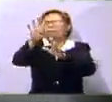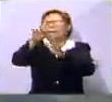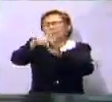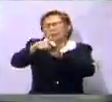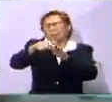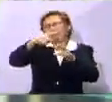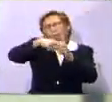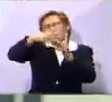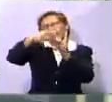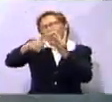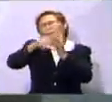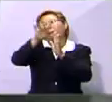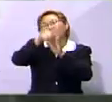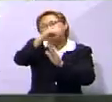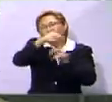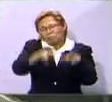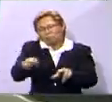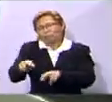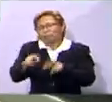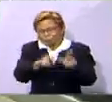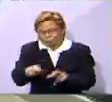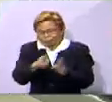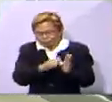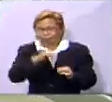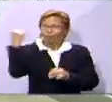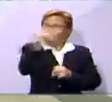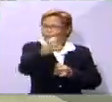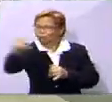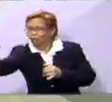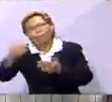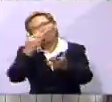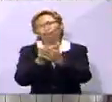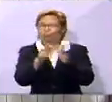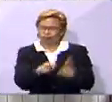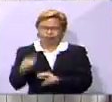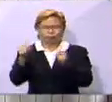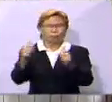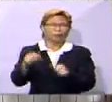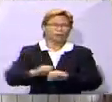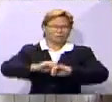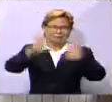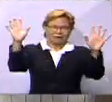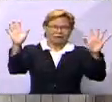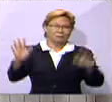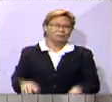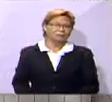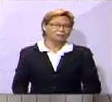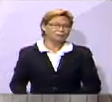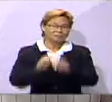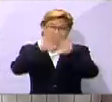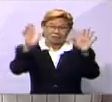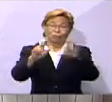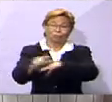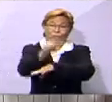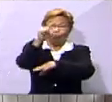minit berselang serta dapat merancang perjalanan dengan baik. Memang jelas sekali menggunakan